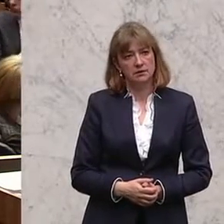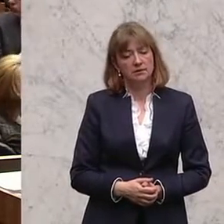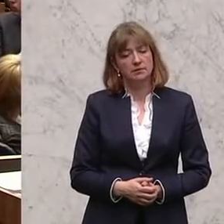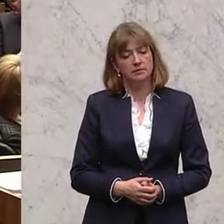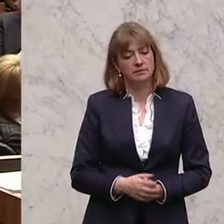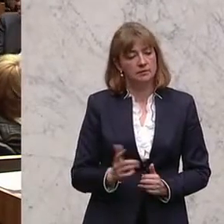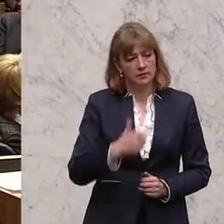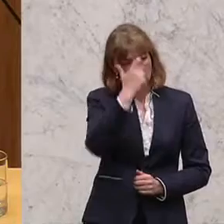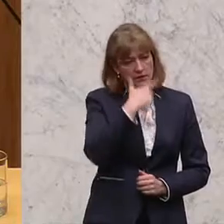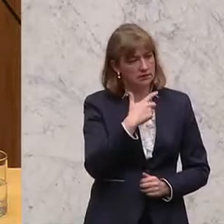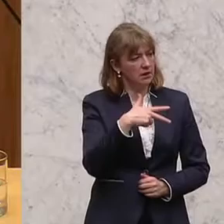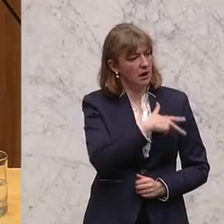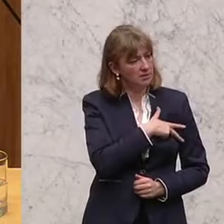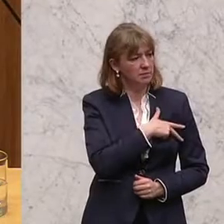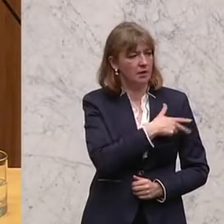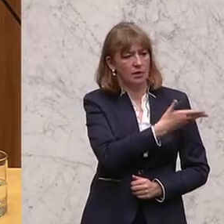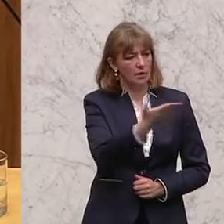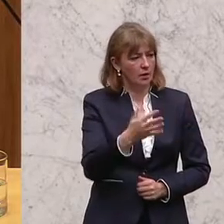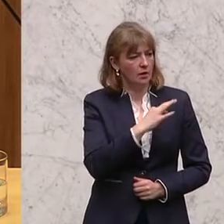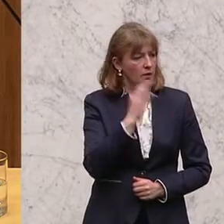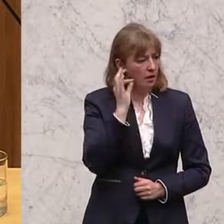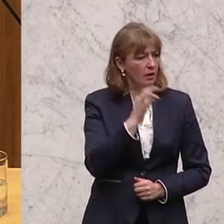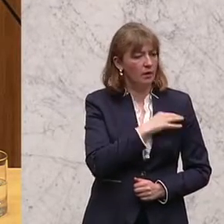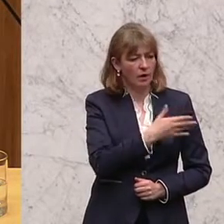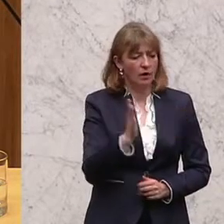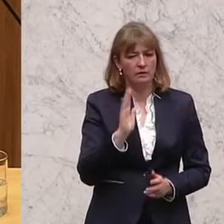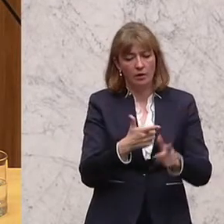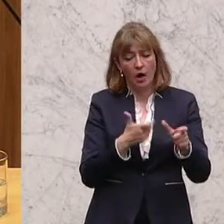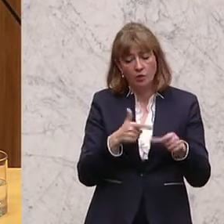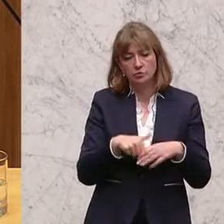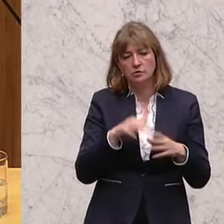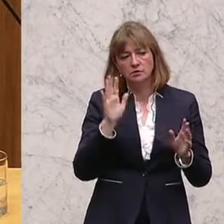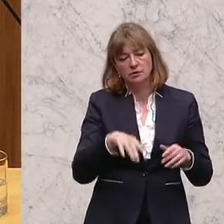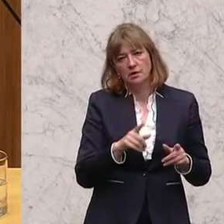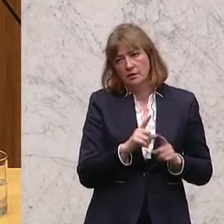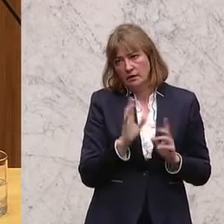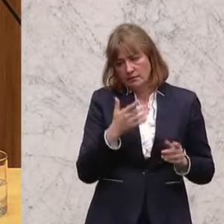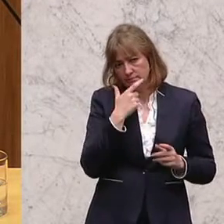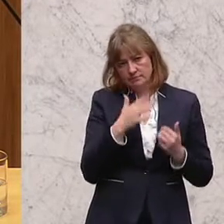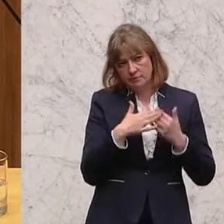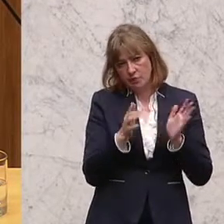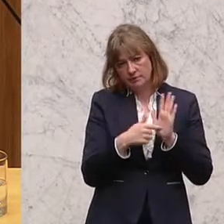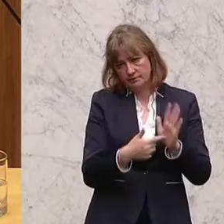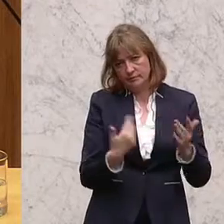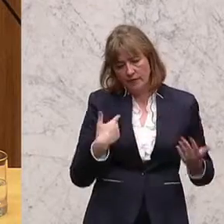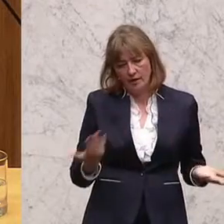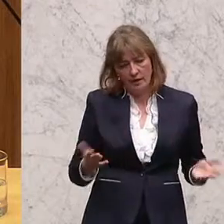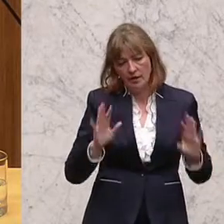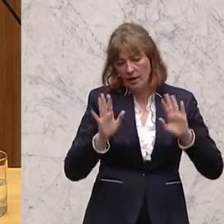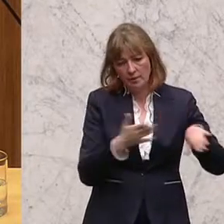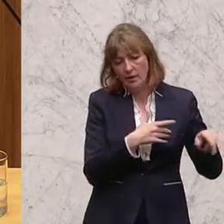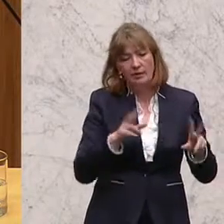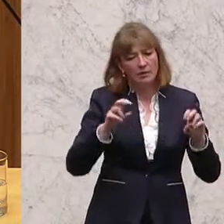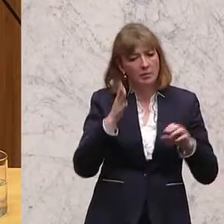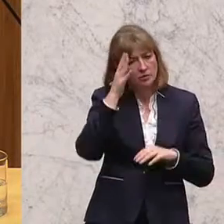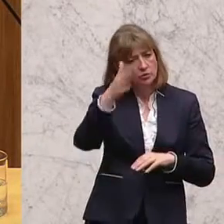Die Gesichter der SPÖ-Kolleginnen und Kollegen im Ausschuss haben übrigens Bände gesprochen, aber das nur am Rande. Ja, also zu den Vorschlägen jetzt, was die Zukunft